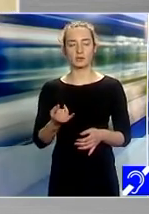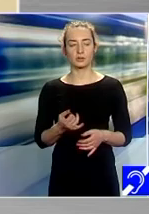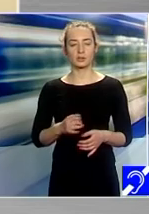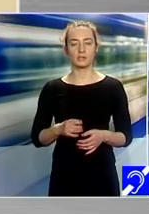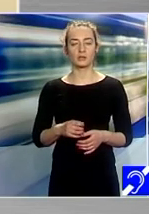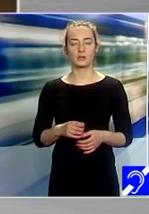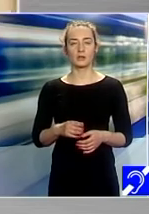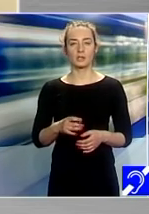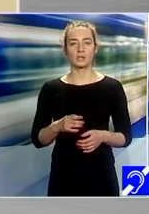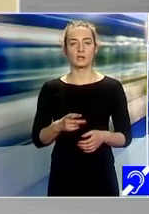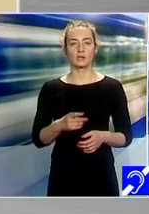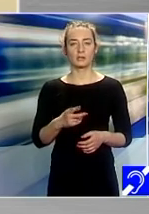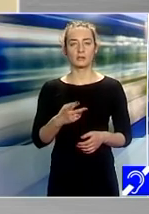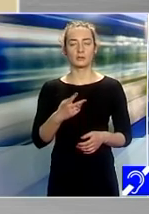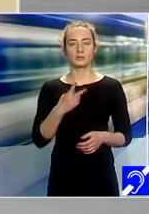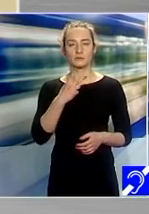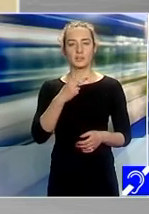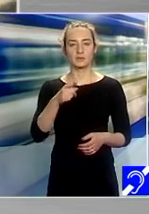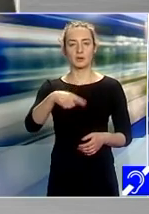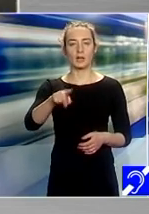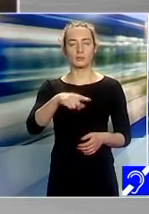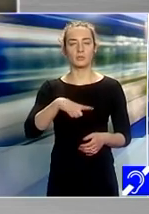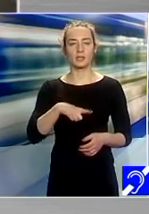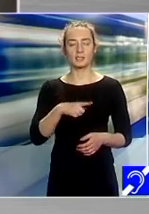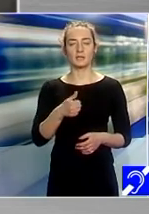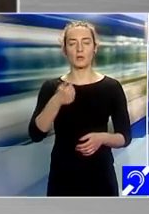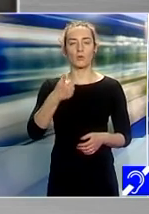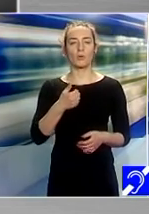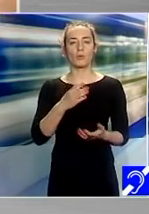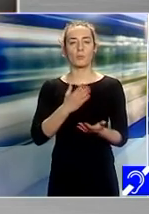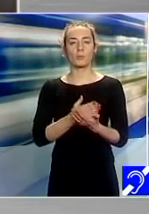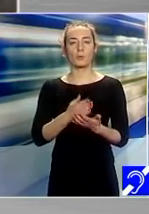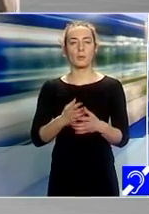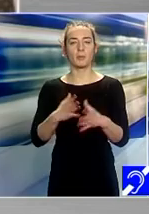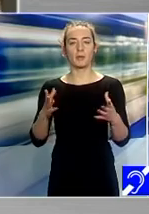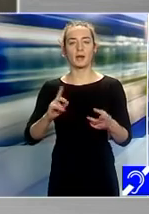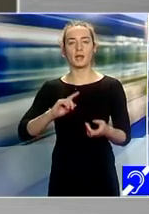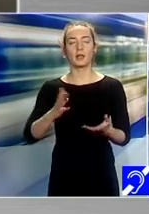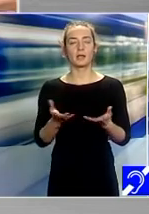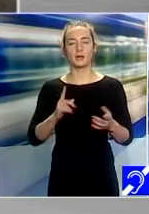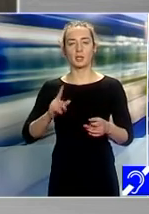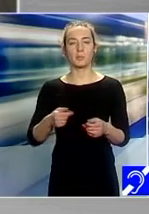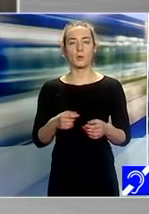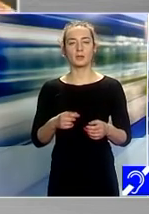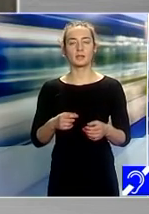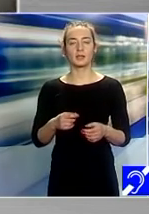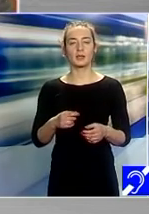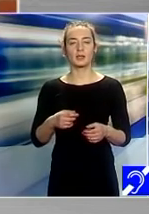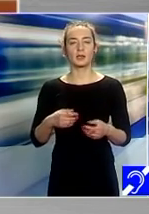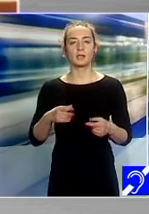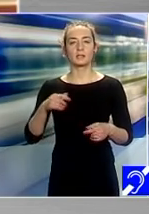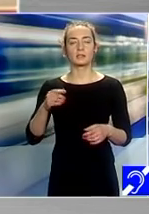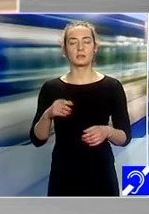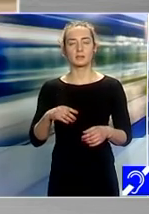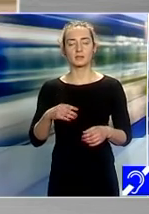în viziunea lui este o travă care ar putea ucide democrația. De asemenea, această corupție trebuie eliminată